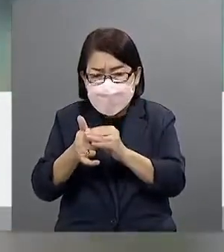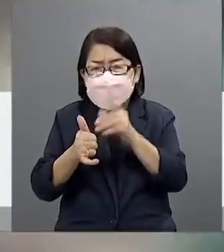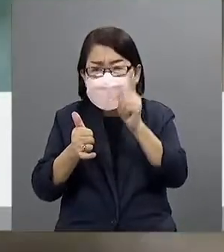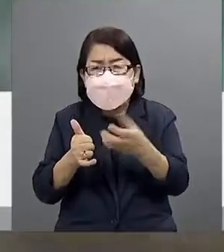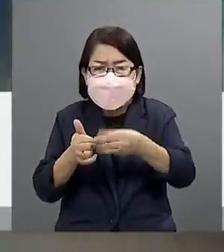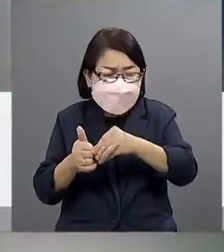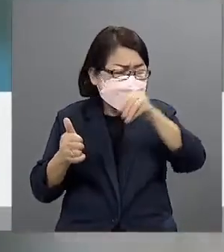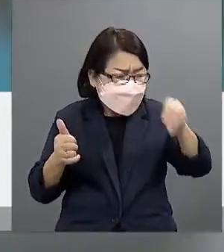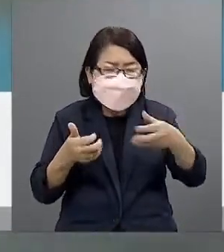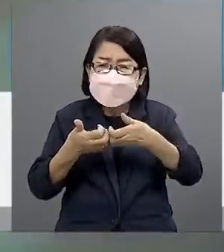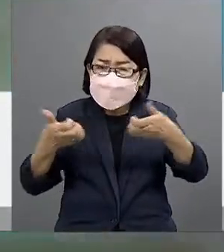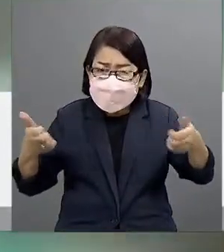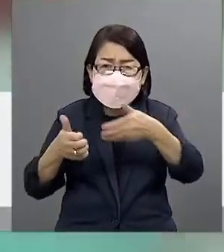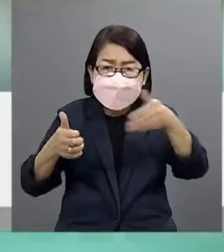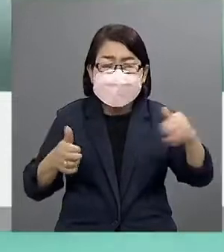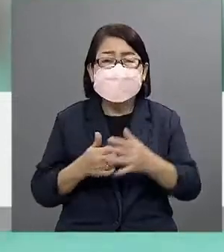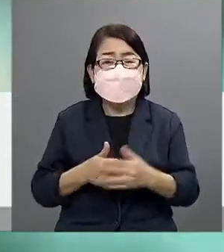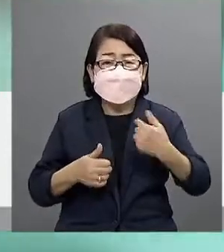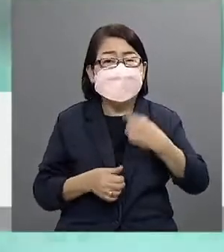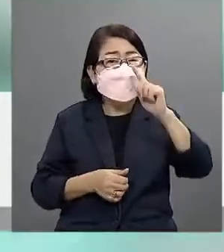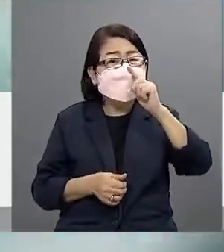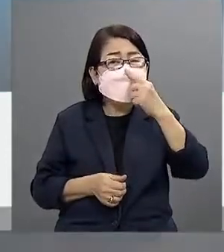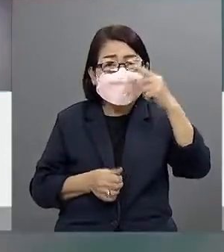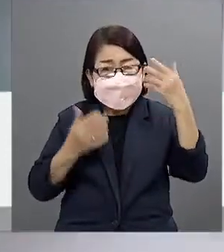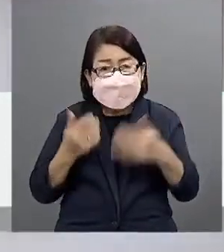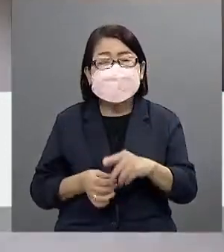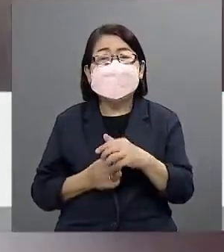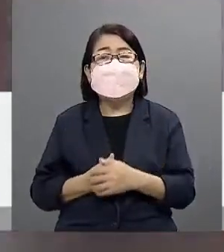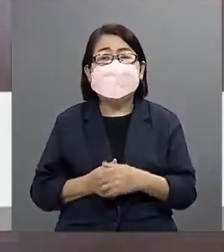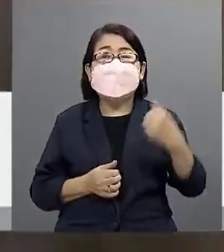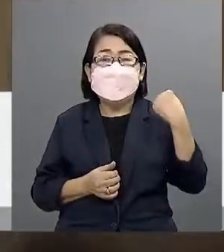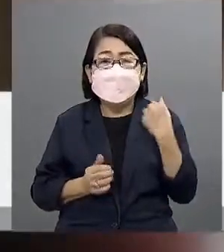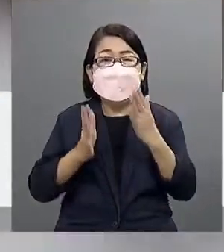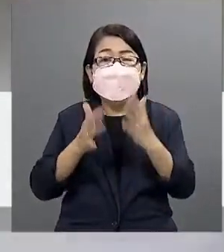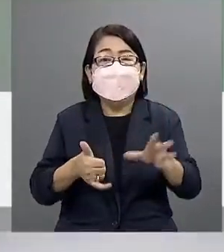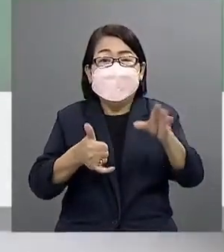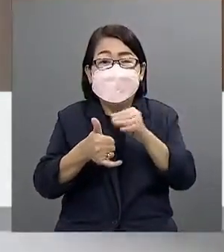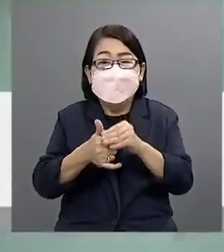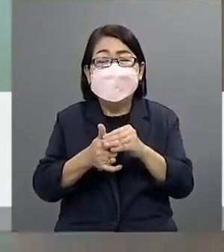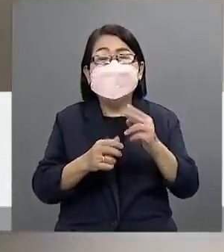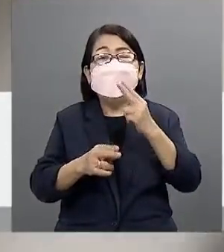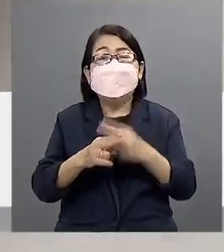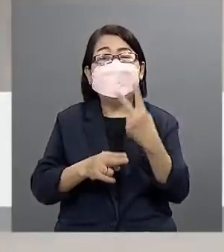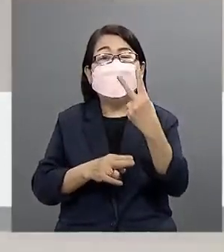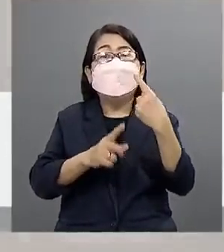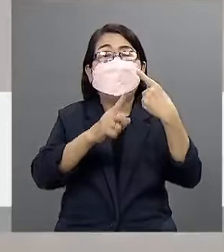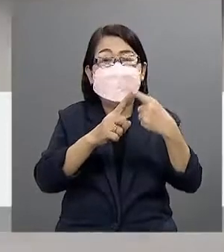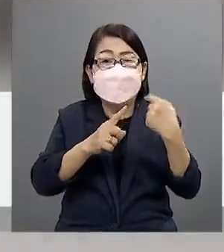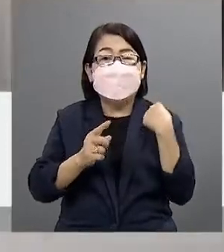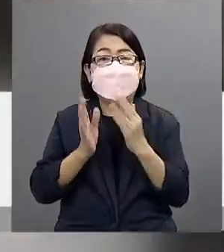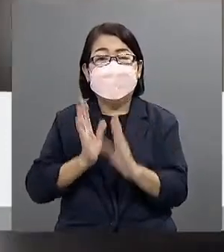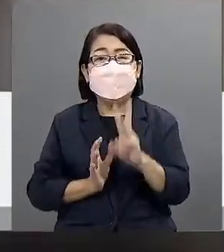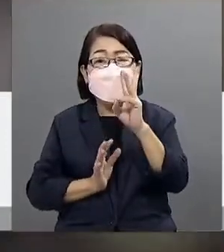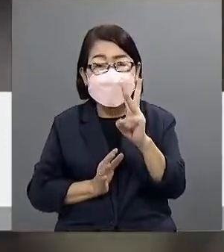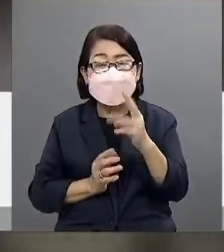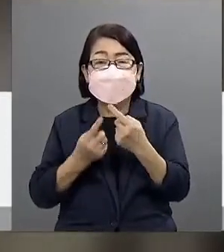าเชื้อด้วยชุดตรวจ ATK แล้วไปพบผู้ติดเชื้อเป็นผลบวกเพิ่ม6คนแต่ปรากฏว่าทั้ง6คนนี้ยัง